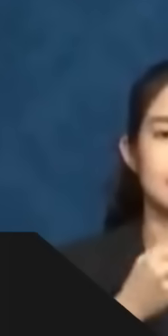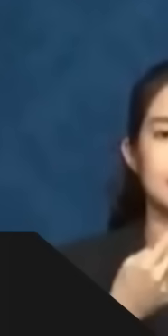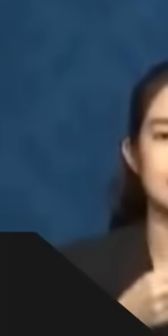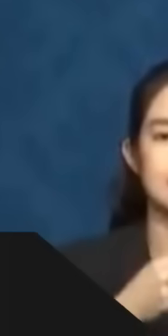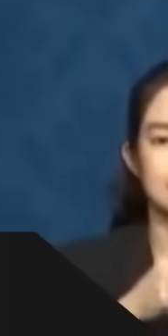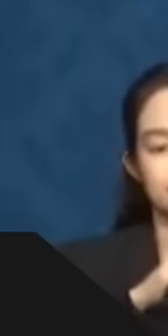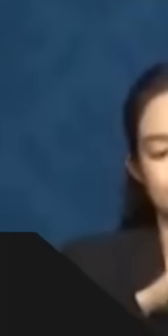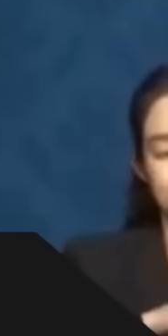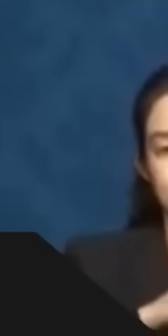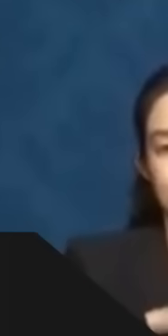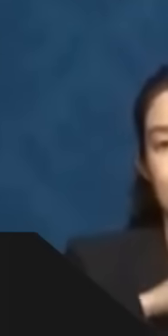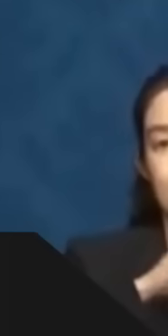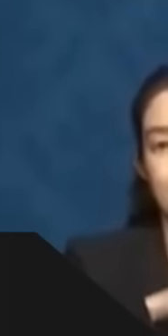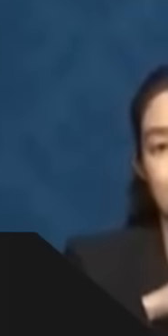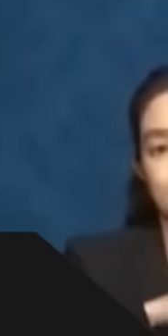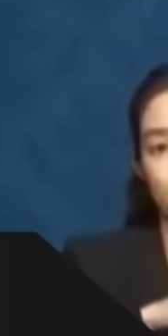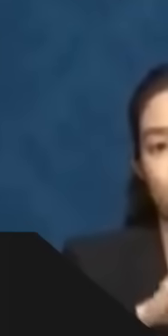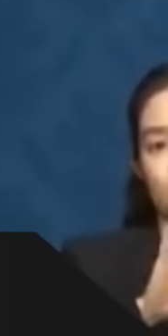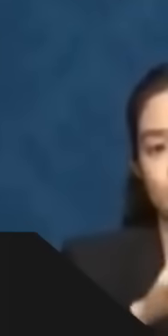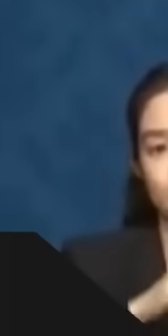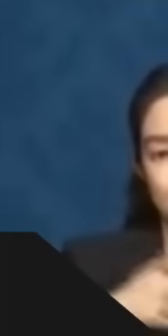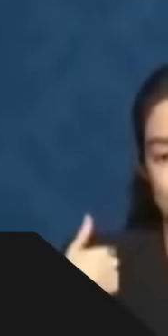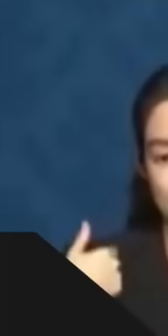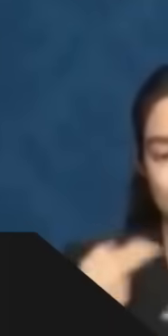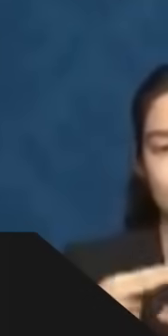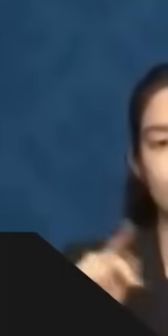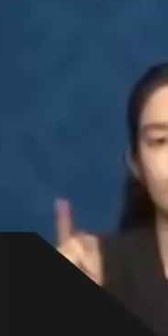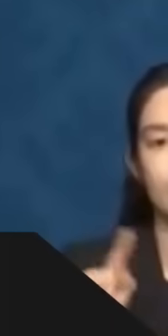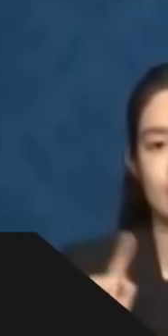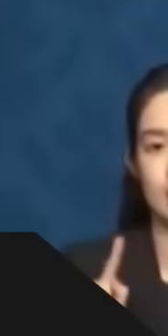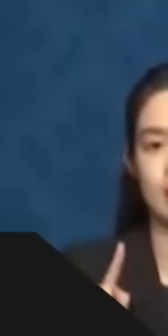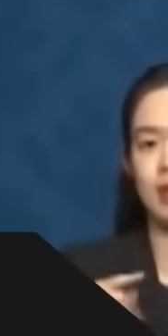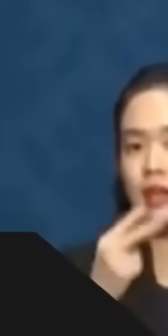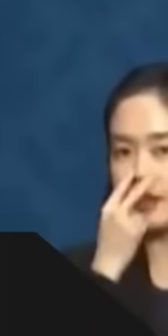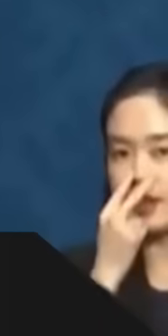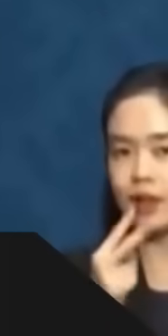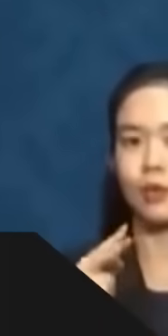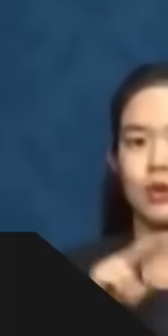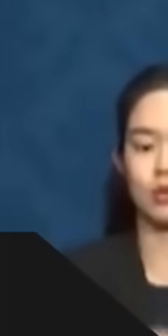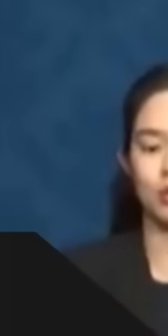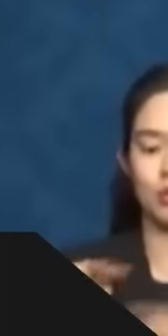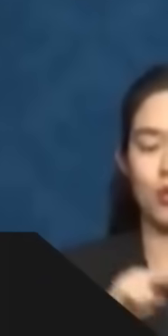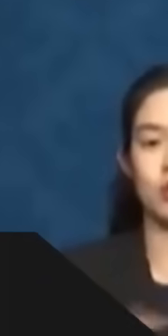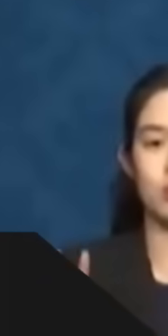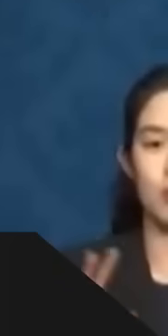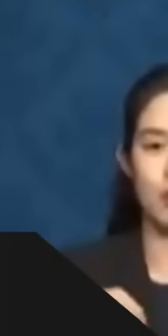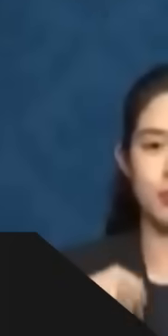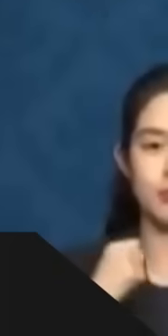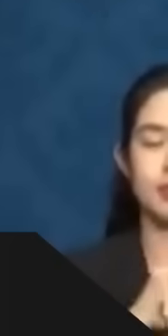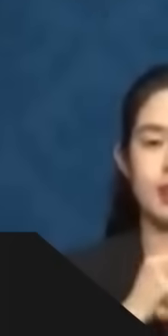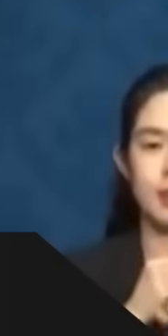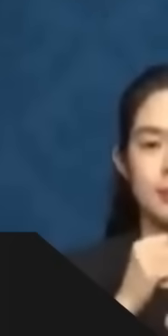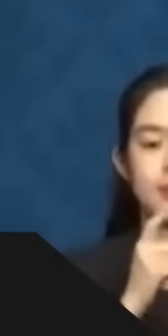นสุดเป็นใครมีข้อมูลเพิ่มเติมหรือไม่นายประเสริฐพงศ์บอกว่าตนคิดว่าหาตัวพนักงานสคบคนนั้นให้เจอก่อน